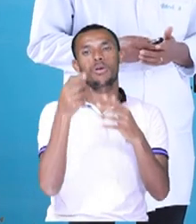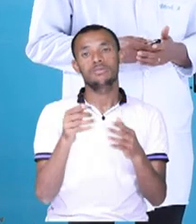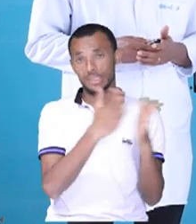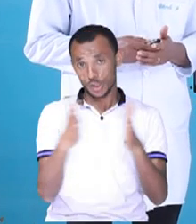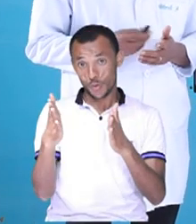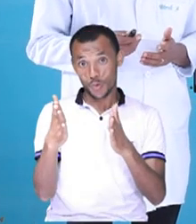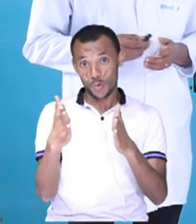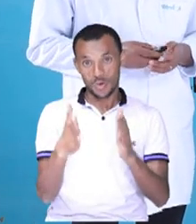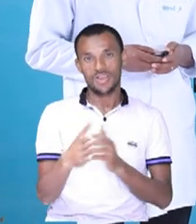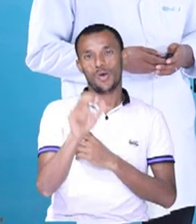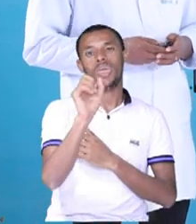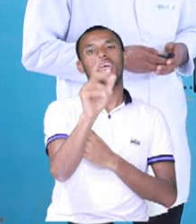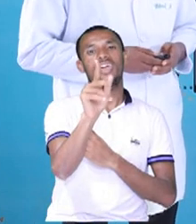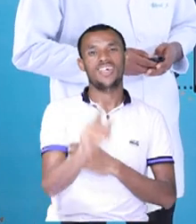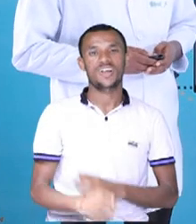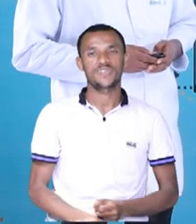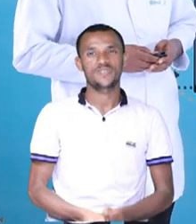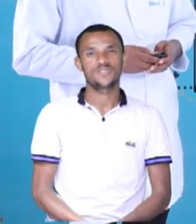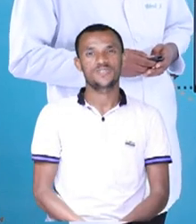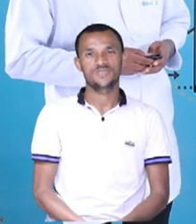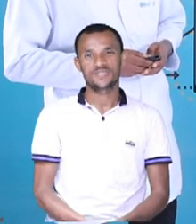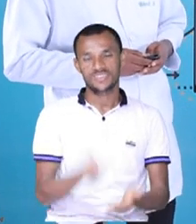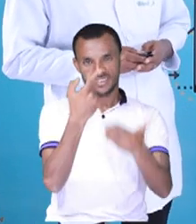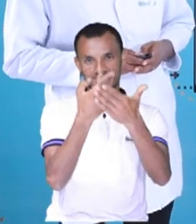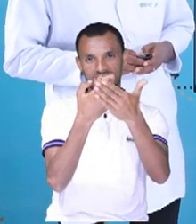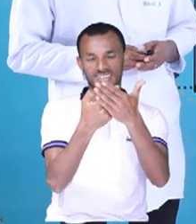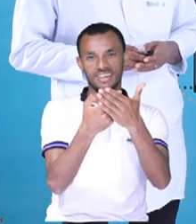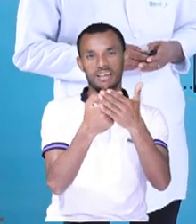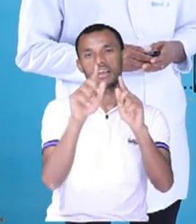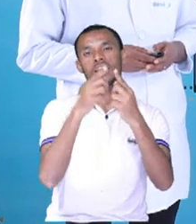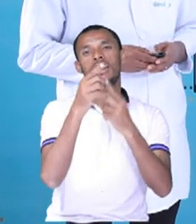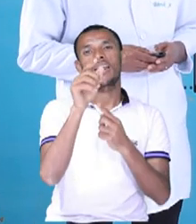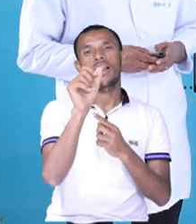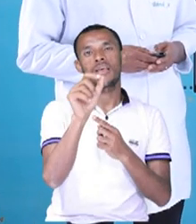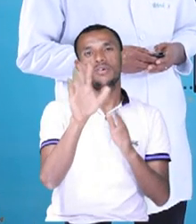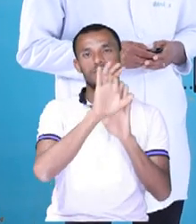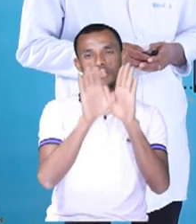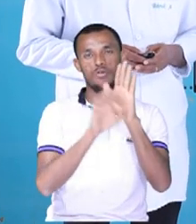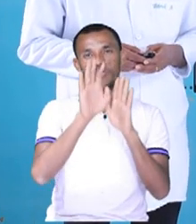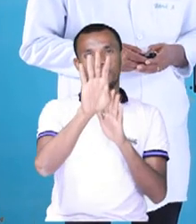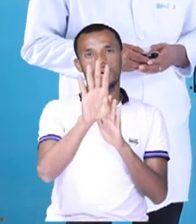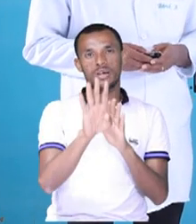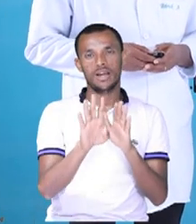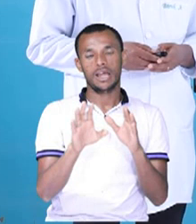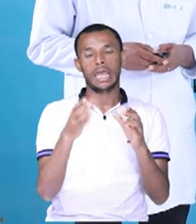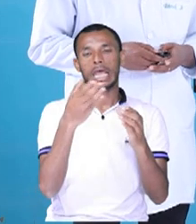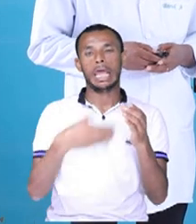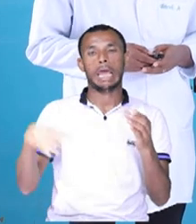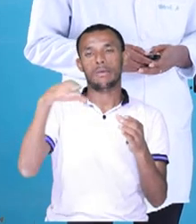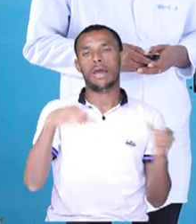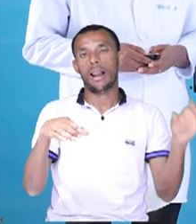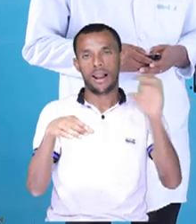ዝግጁ? ኦኬ። This is grade 11 chapter 4 chemical